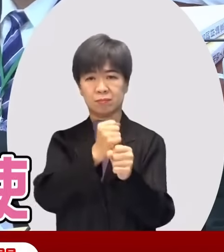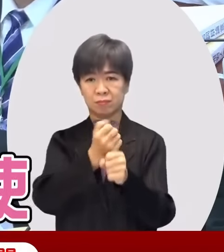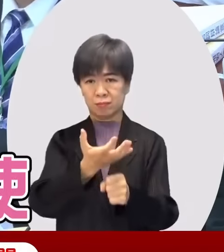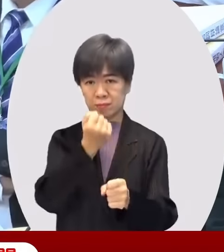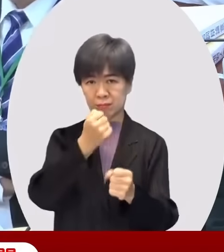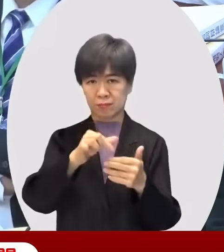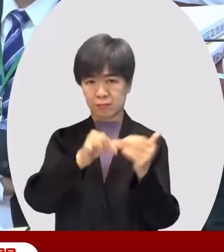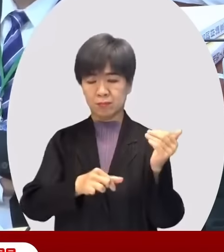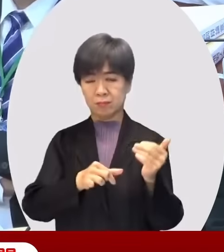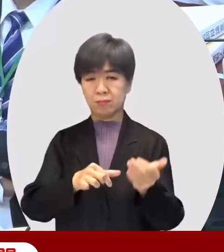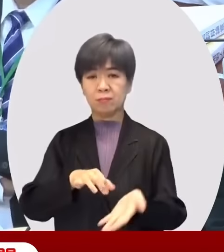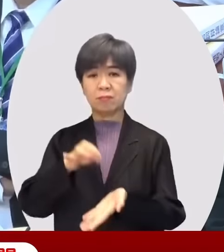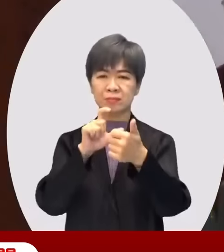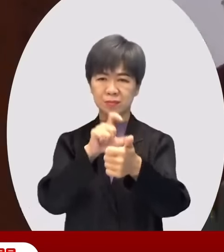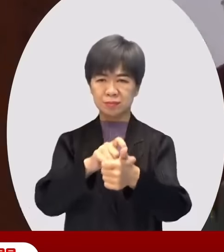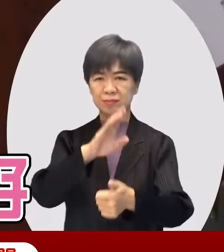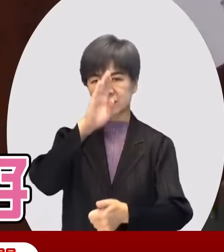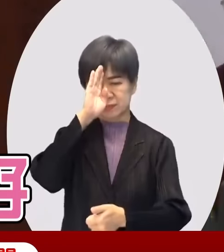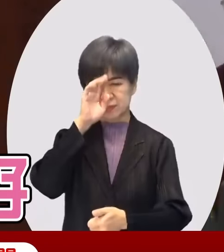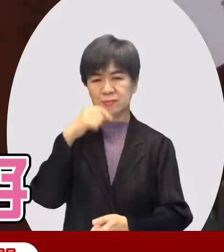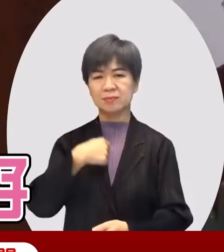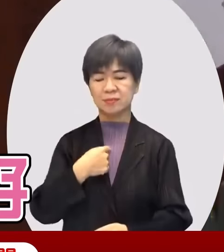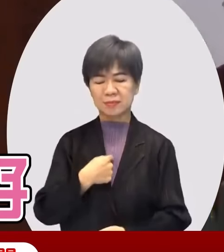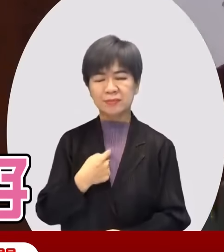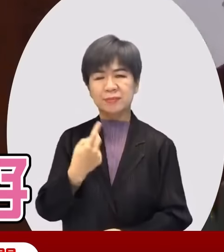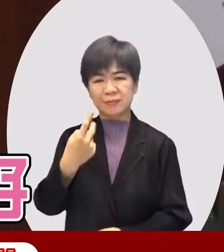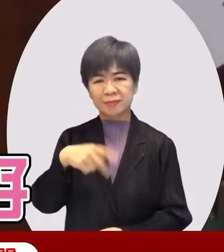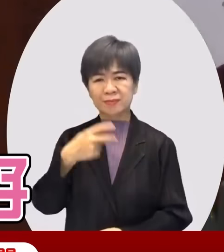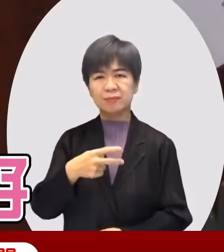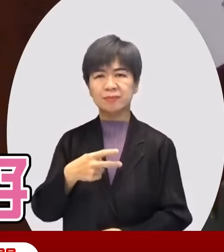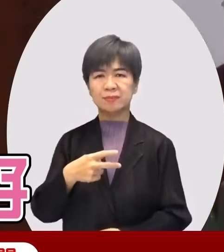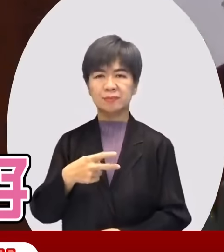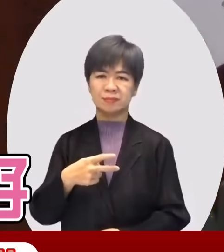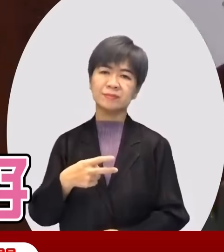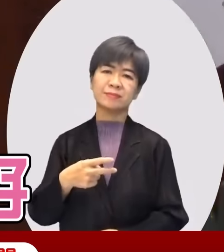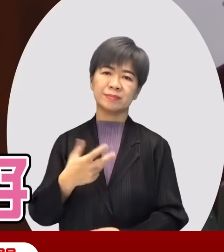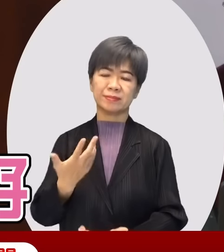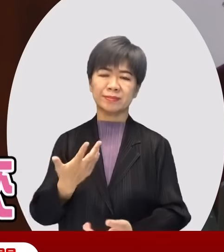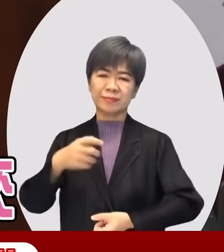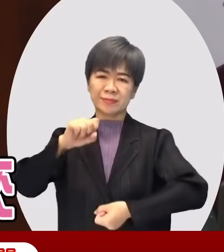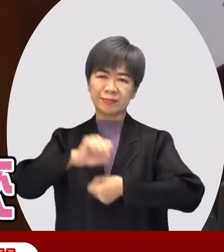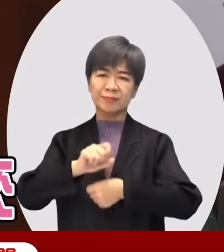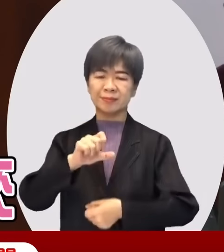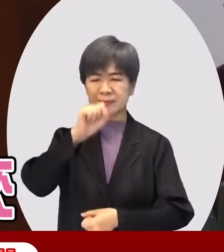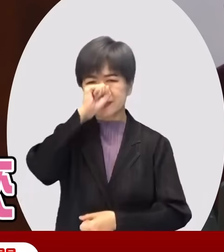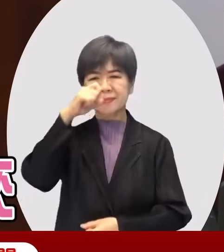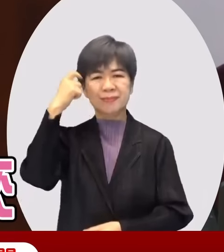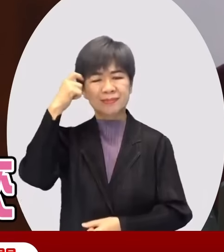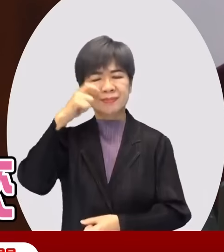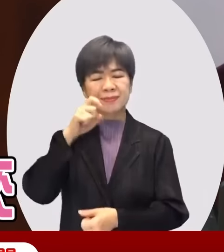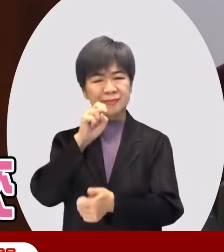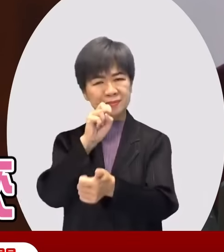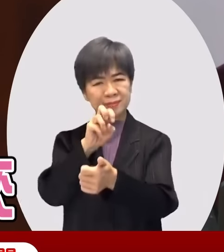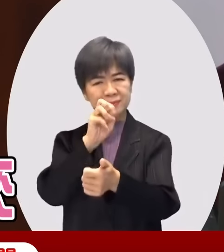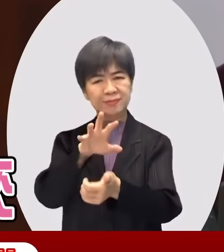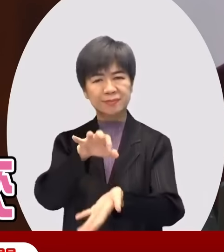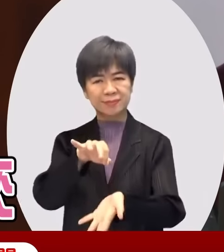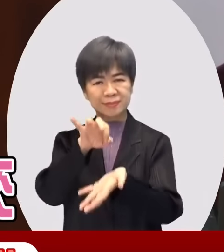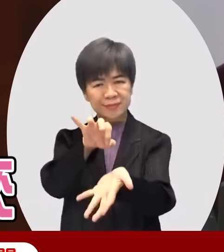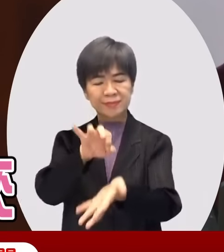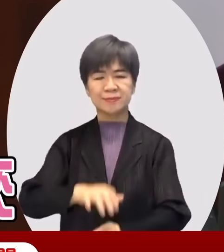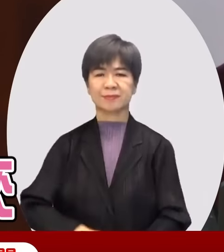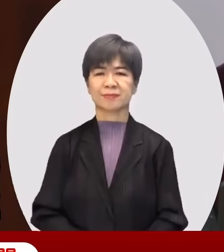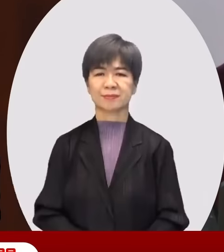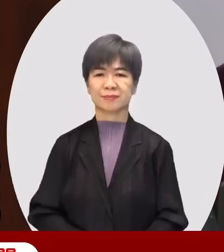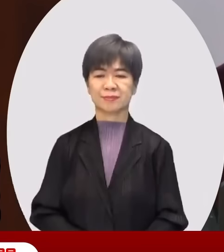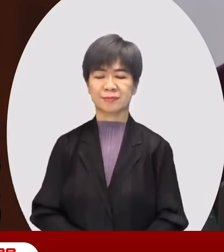来行使他的提名权。 请容我在天真也好，好意也好，提出